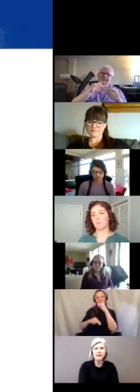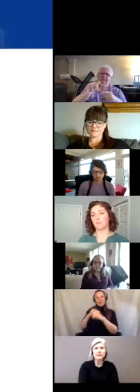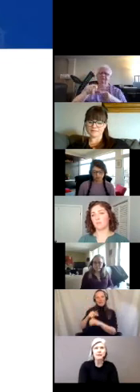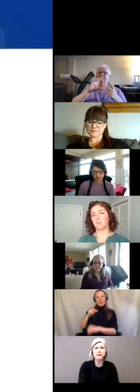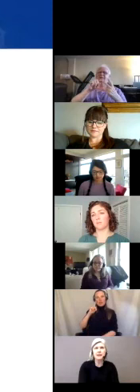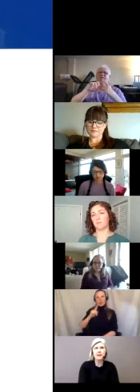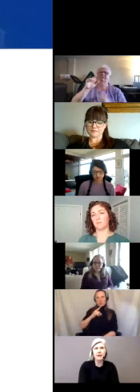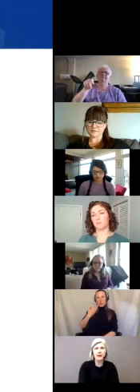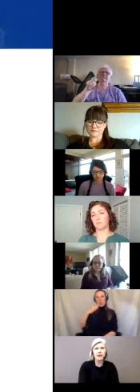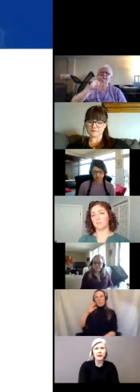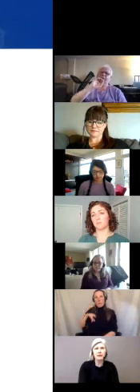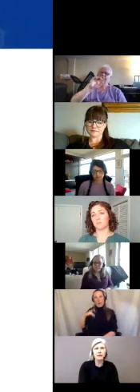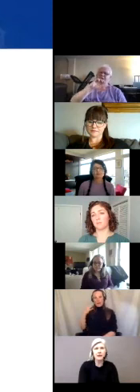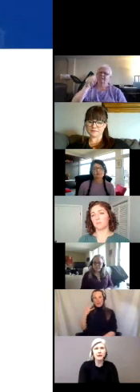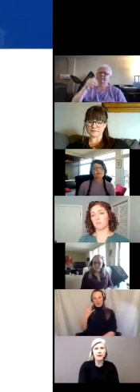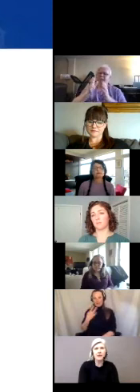des malentendants.